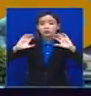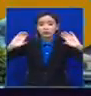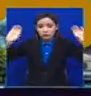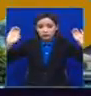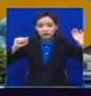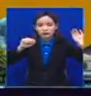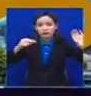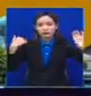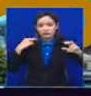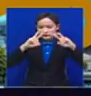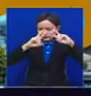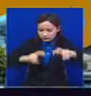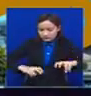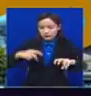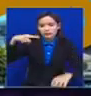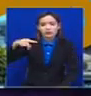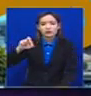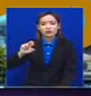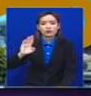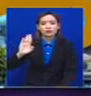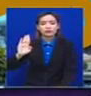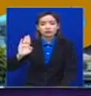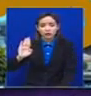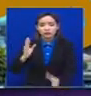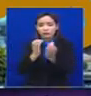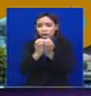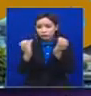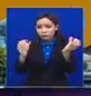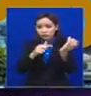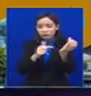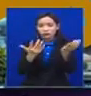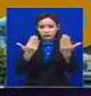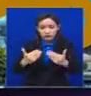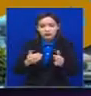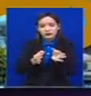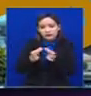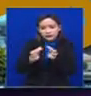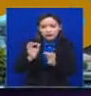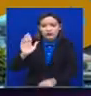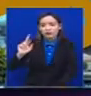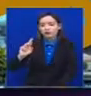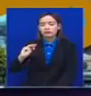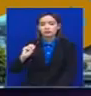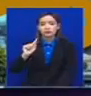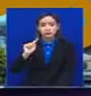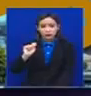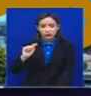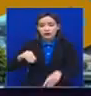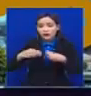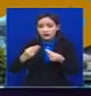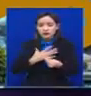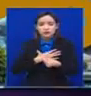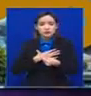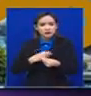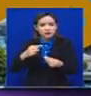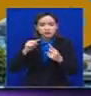จารณาร่างพระราชบัญญัติประกอบรัฐธรรมนูญการแถลงนโยบายของคณะรัฐมนตรีการให้ความเห็นชอบการ